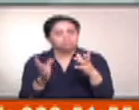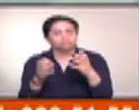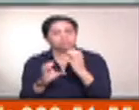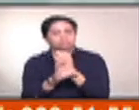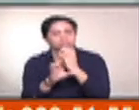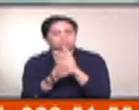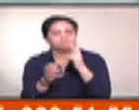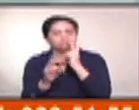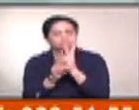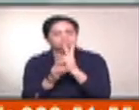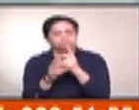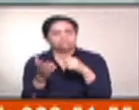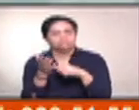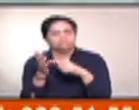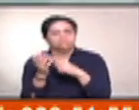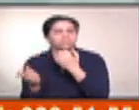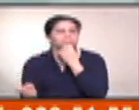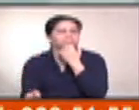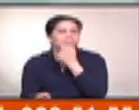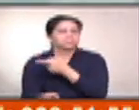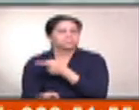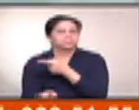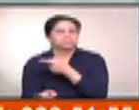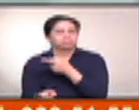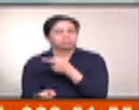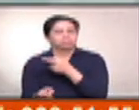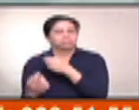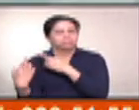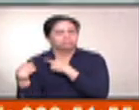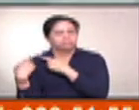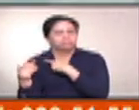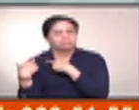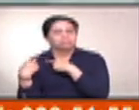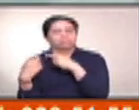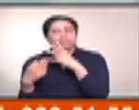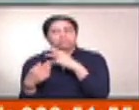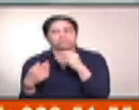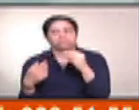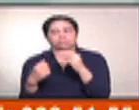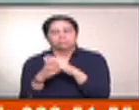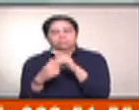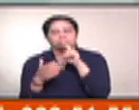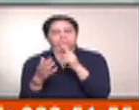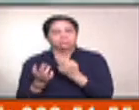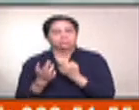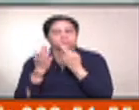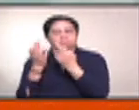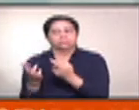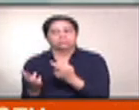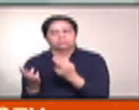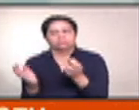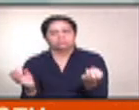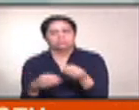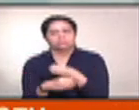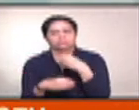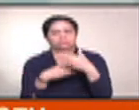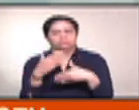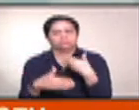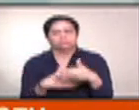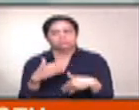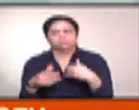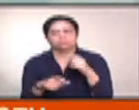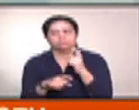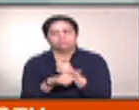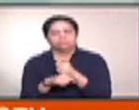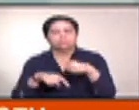sasakyan. Okay. So yung may pagkakamali ho yung dispatcher. And ang nakikita kong recommendation ng Office for Operation